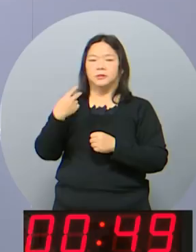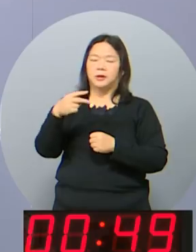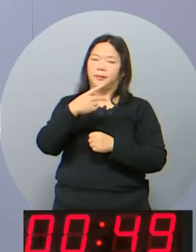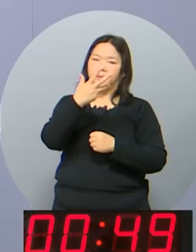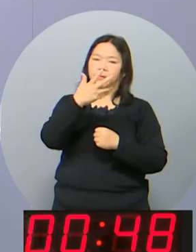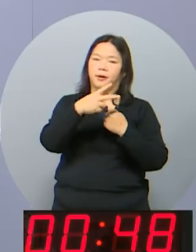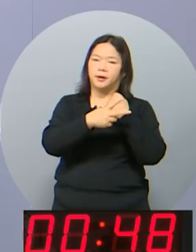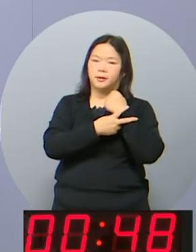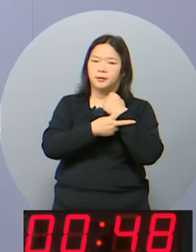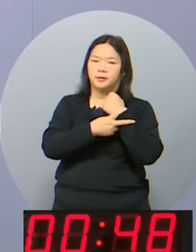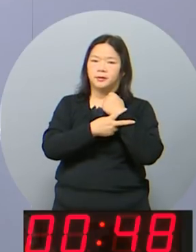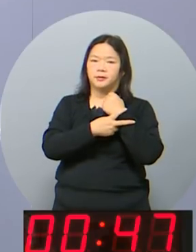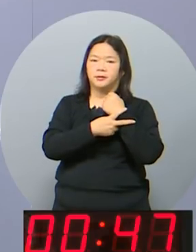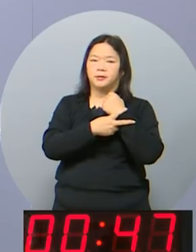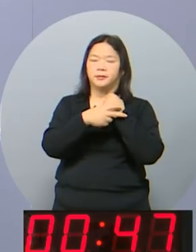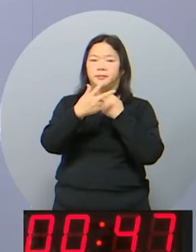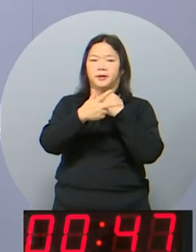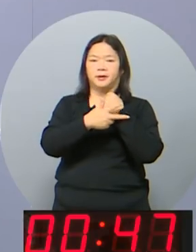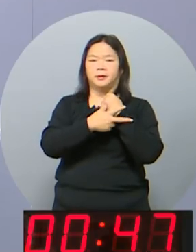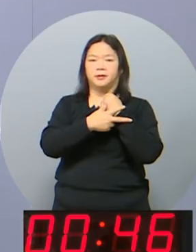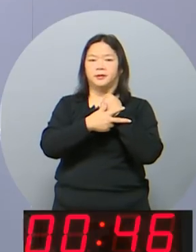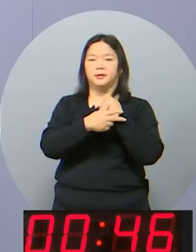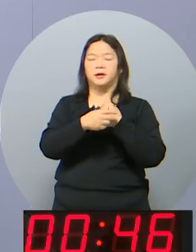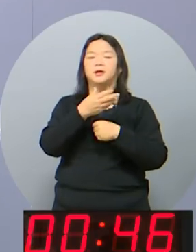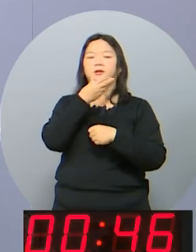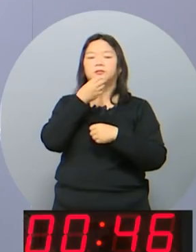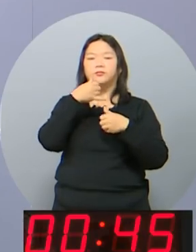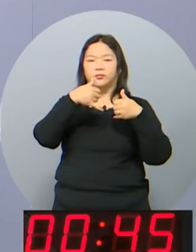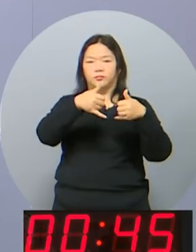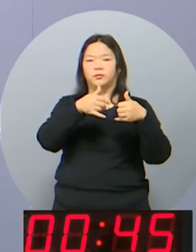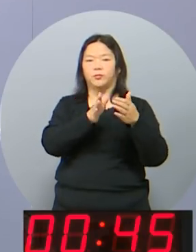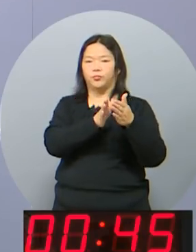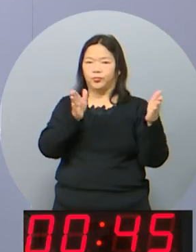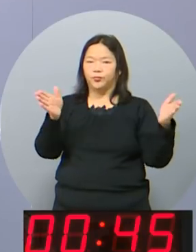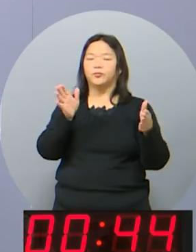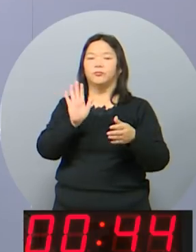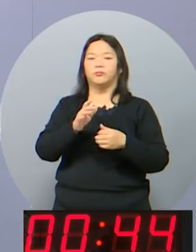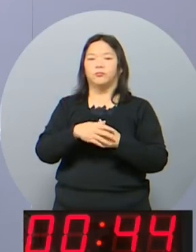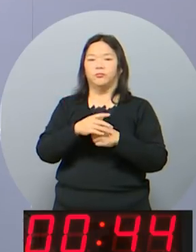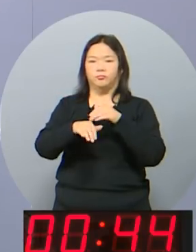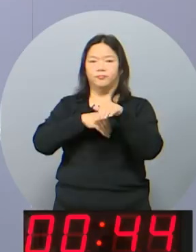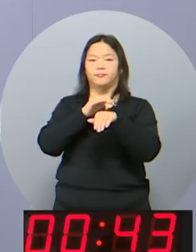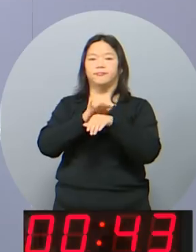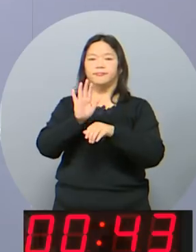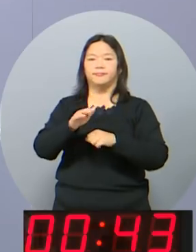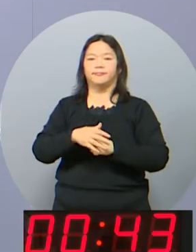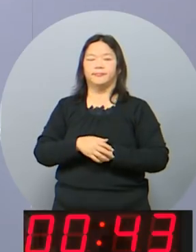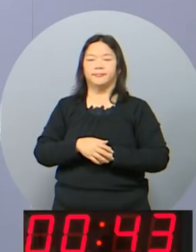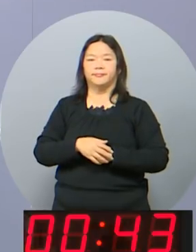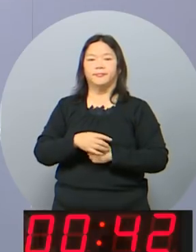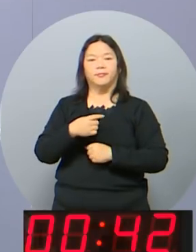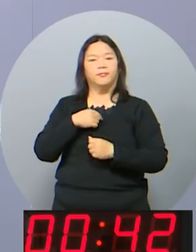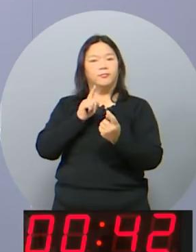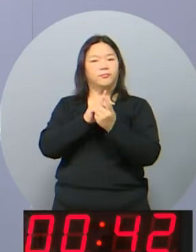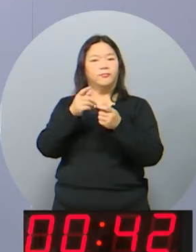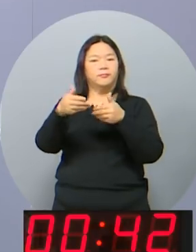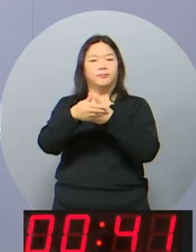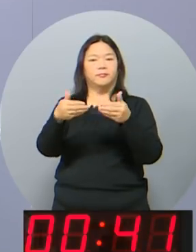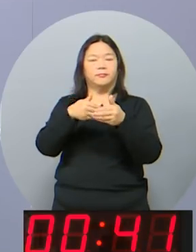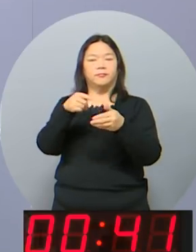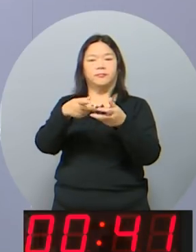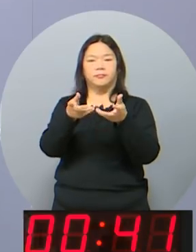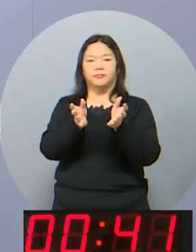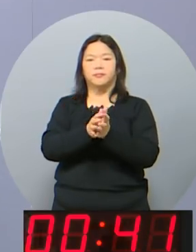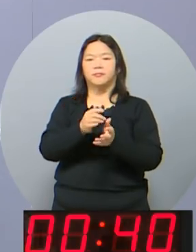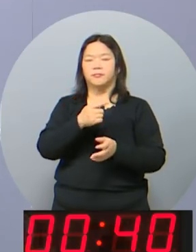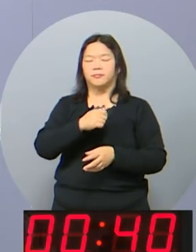的就信堂路跟信浦路这个拓宽我都把它完成，所以我对交通这方面我真